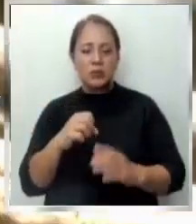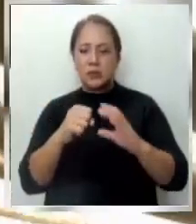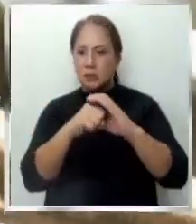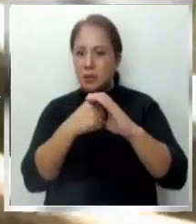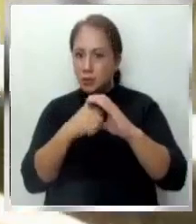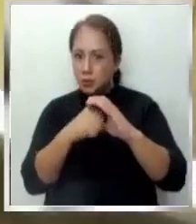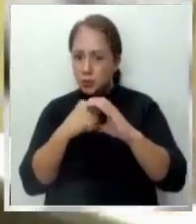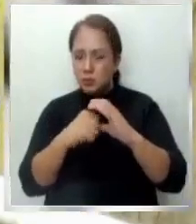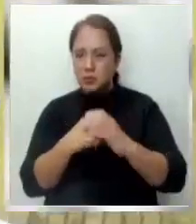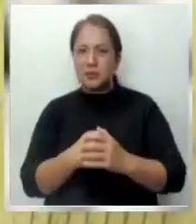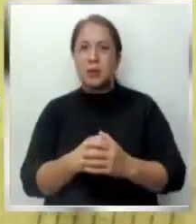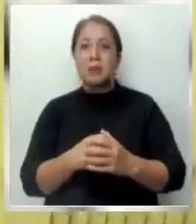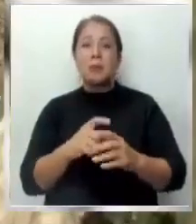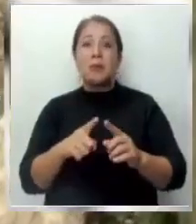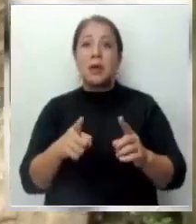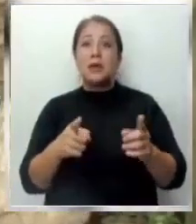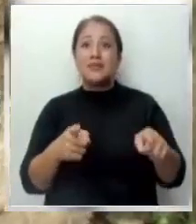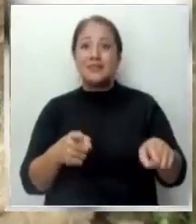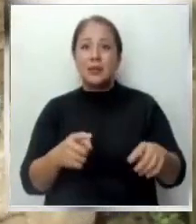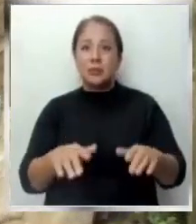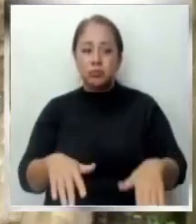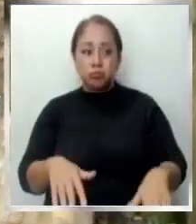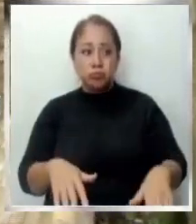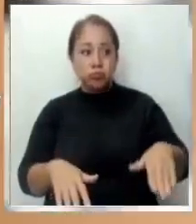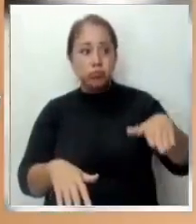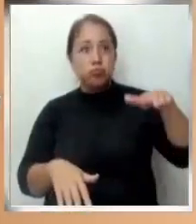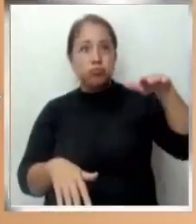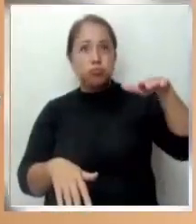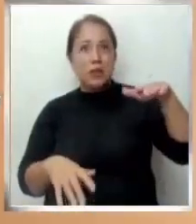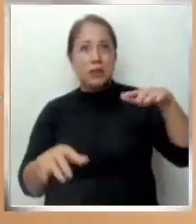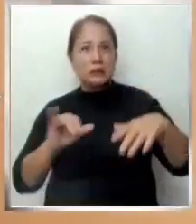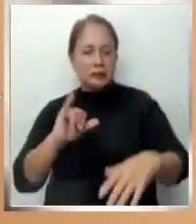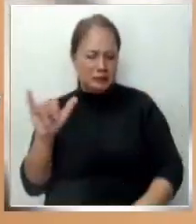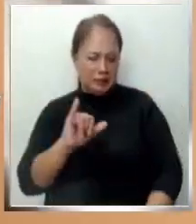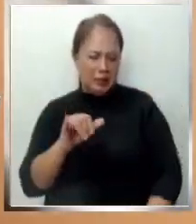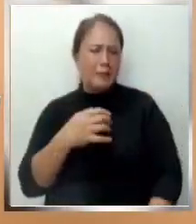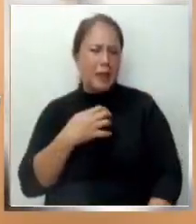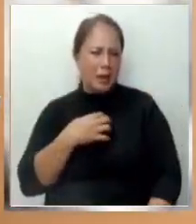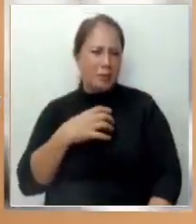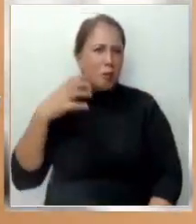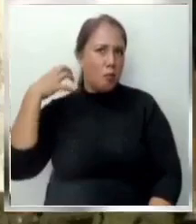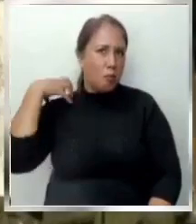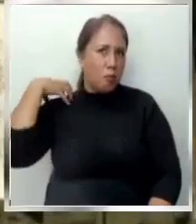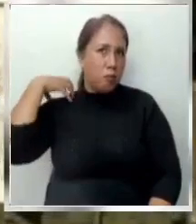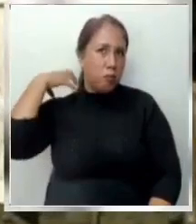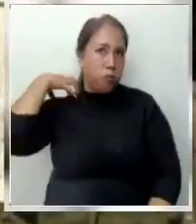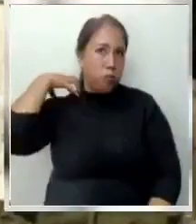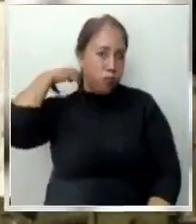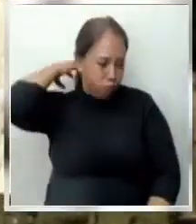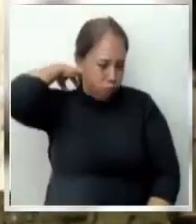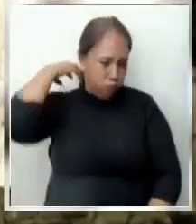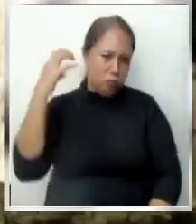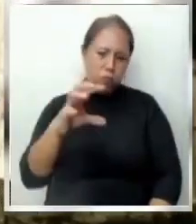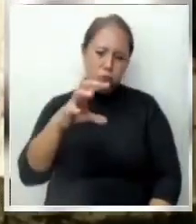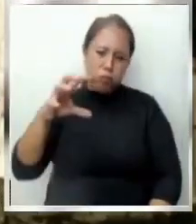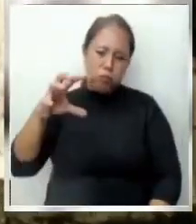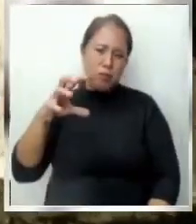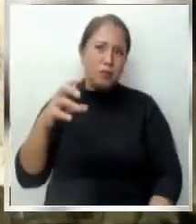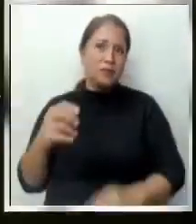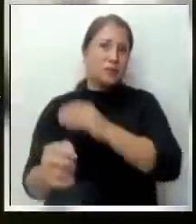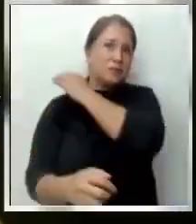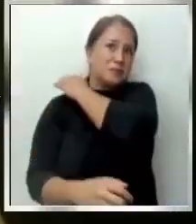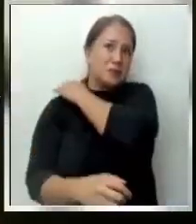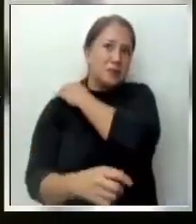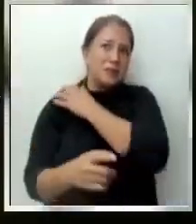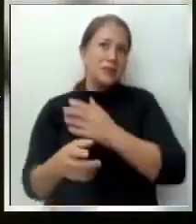Ngunit kasabay ng kanyang paglaki ay ang pagtuburin ng malaking bukol sa kanyang likod. Ang kanyang ina na